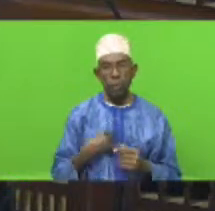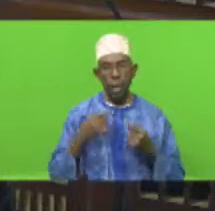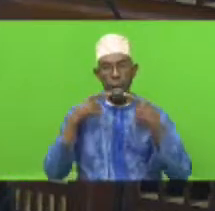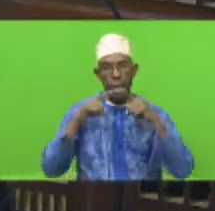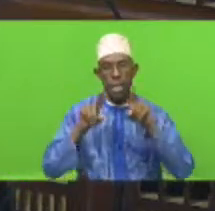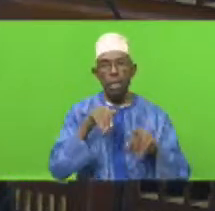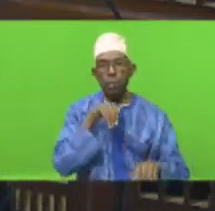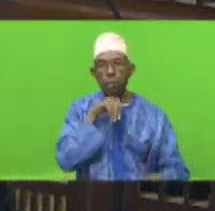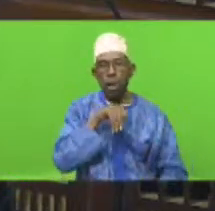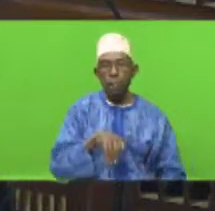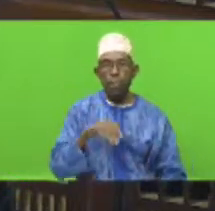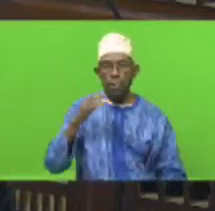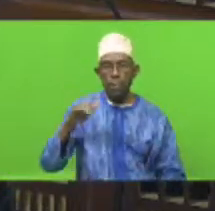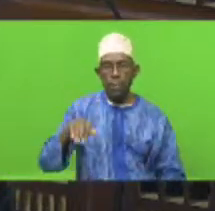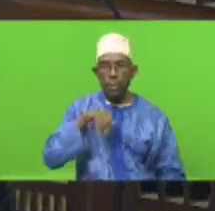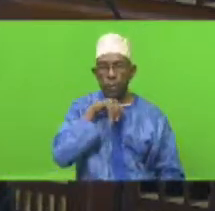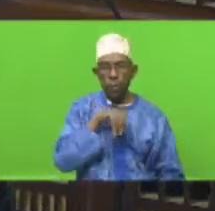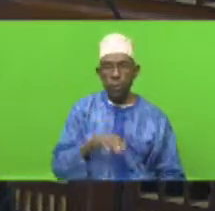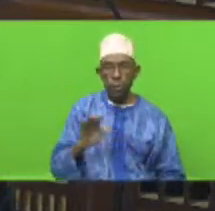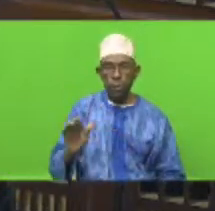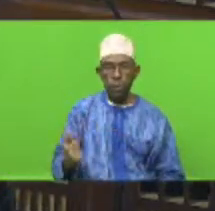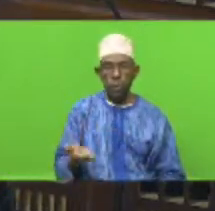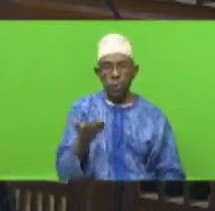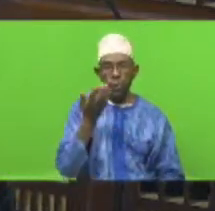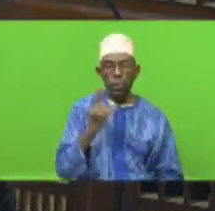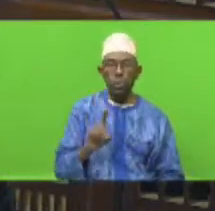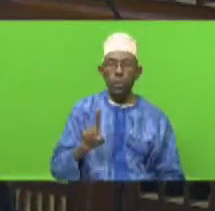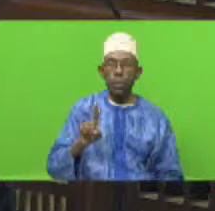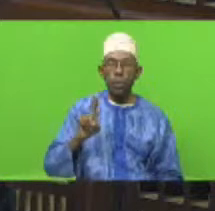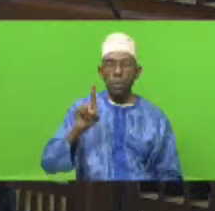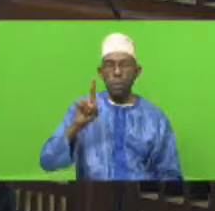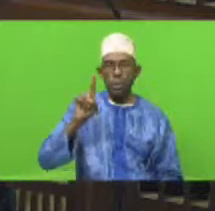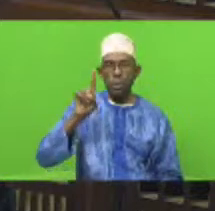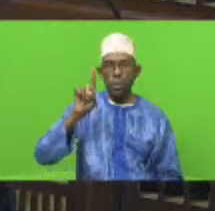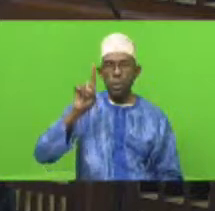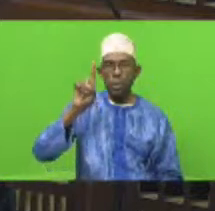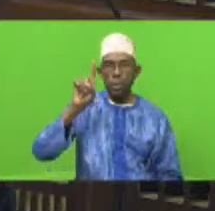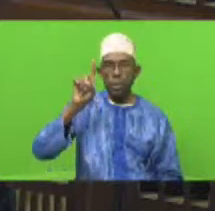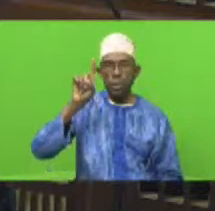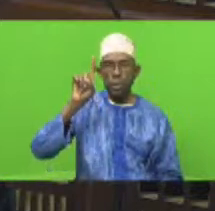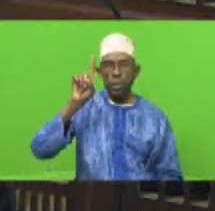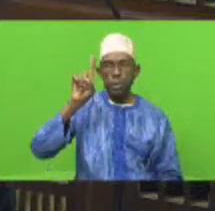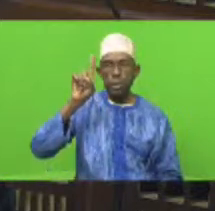أشهد أن محمد رسول